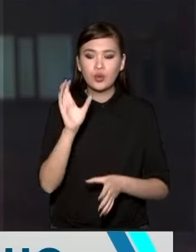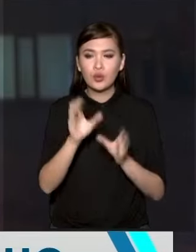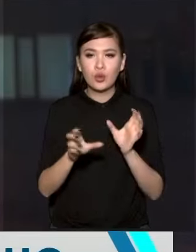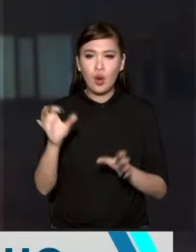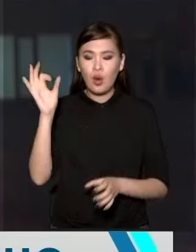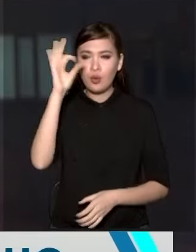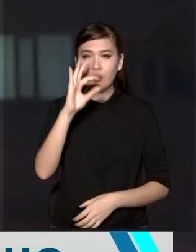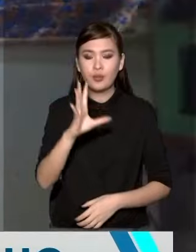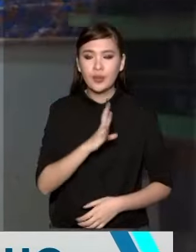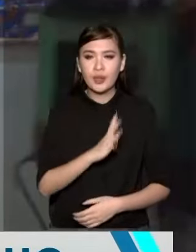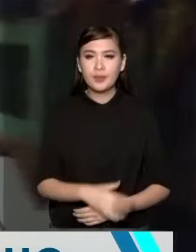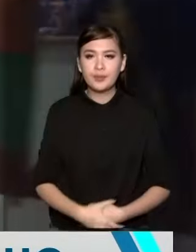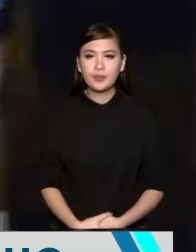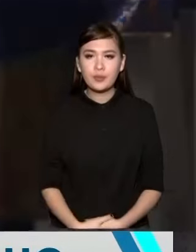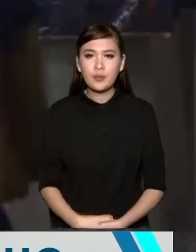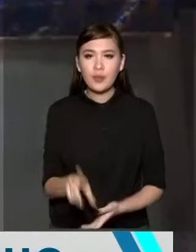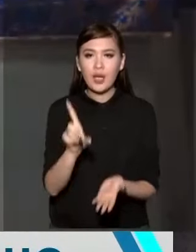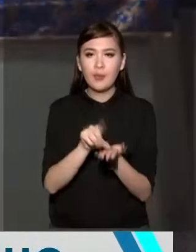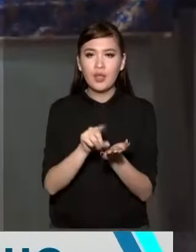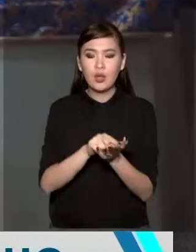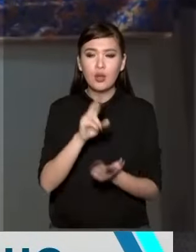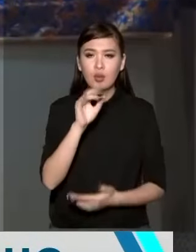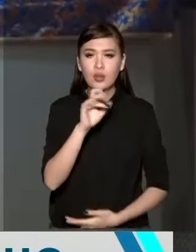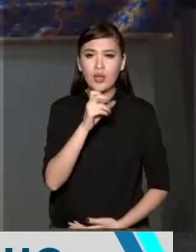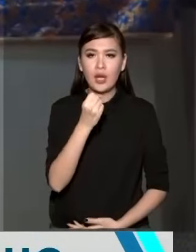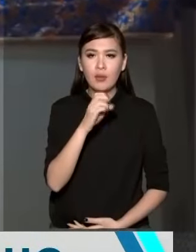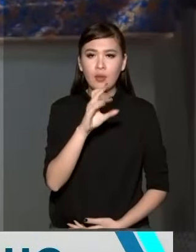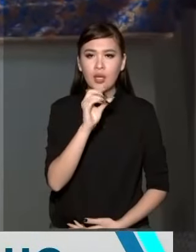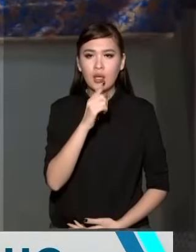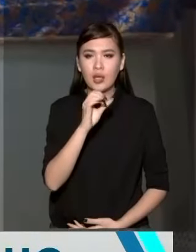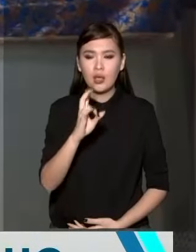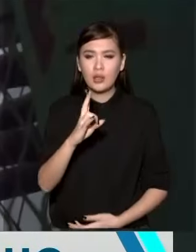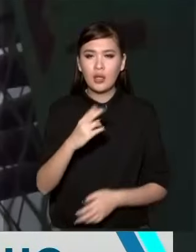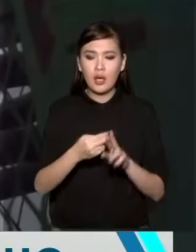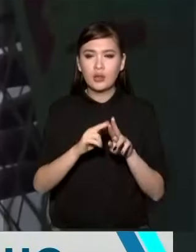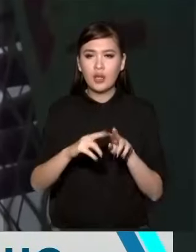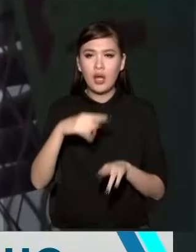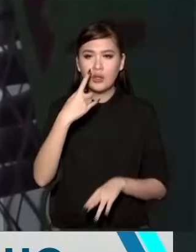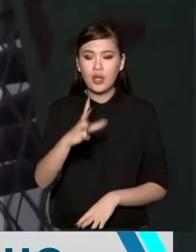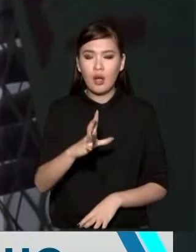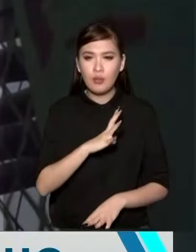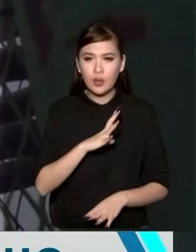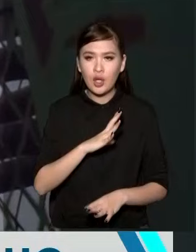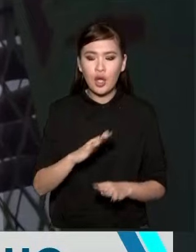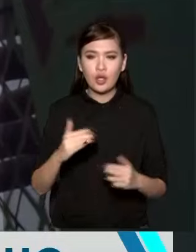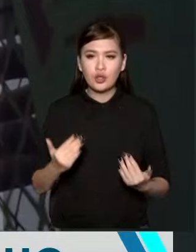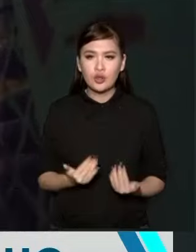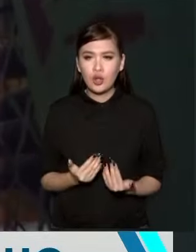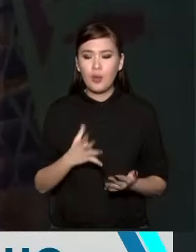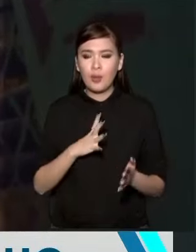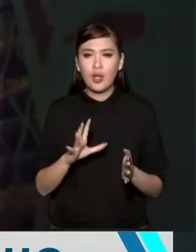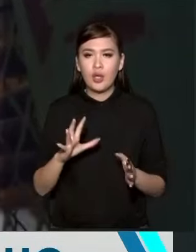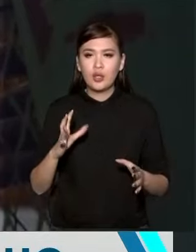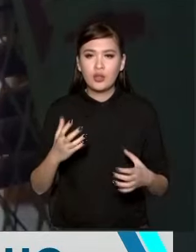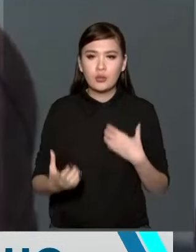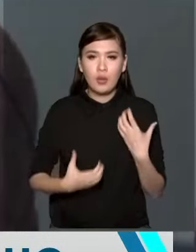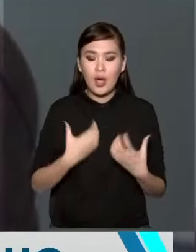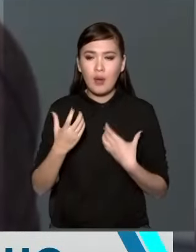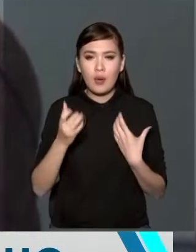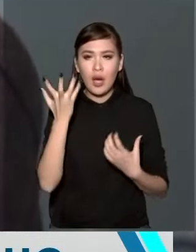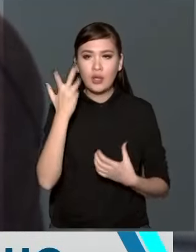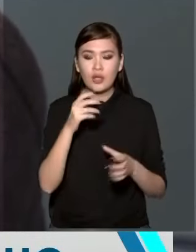все повреждения. Пенсионер Кудайберген Бейсенбенов, как и многие горожане, в эти дни испытал настоящий стресс. Когда батареи в квартире